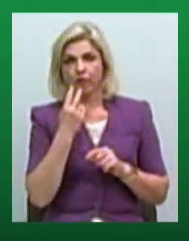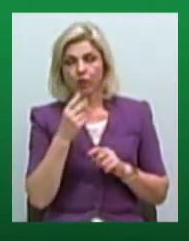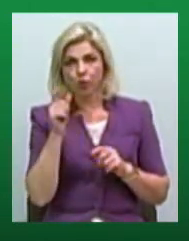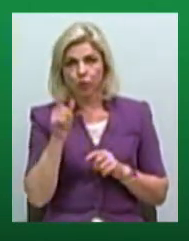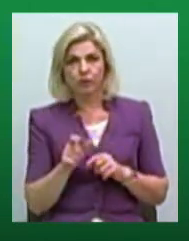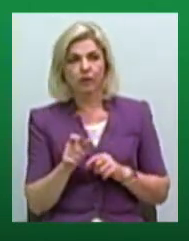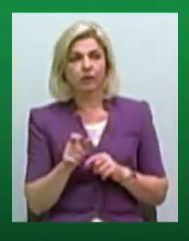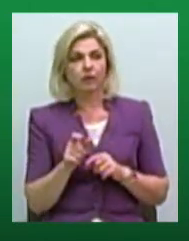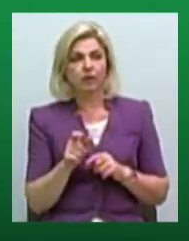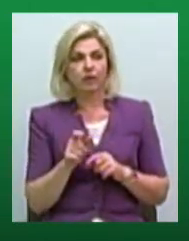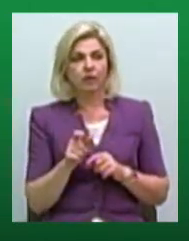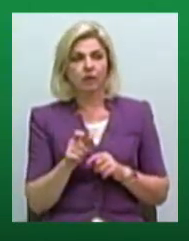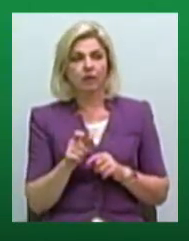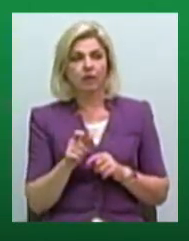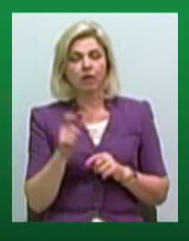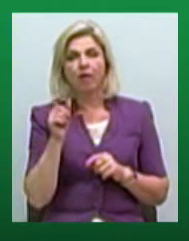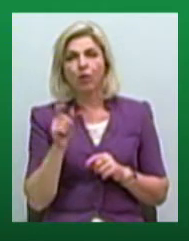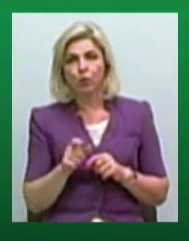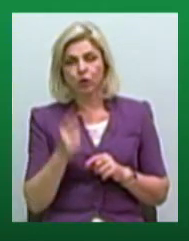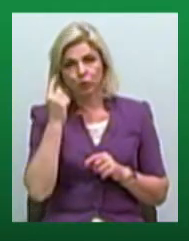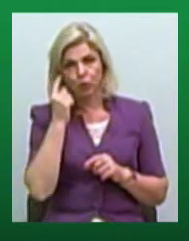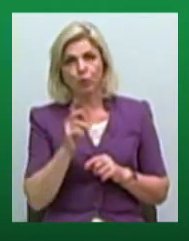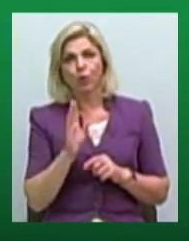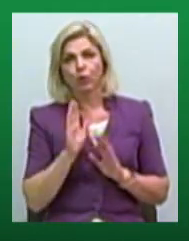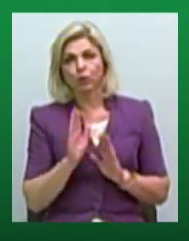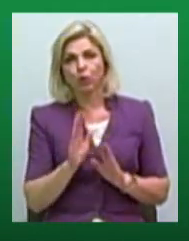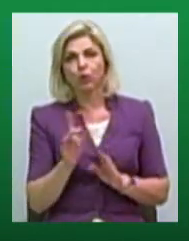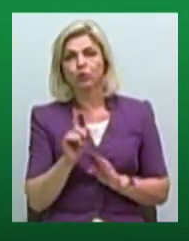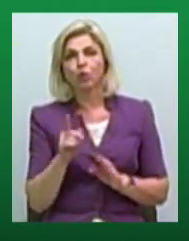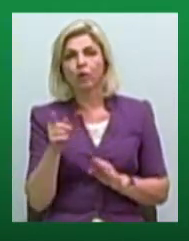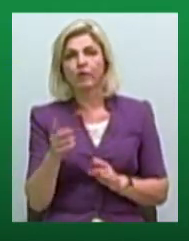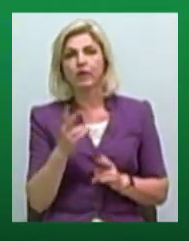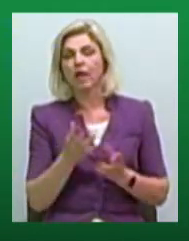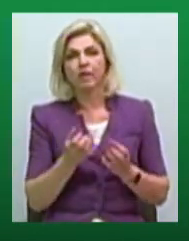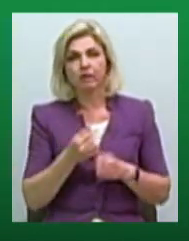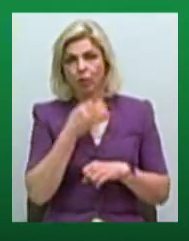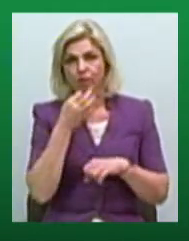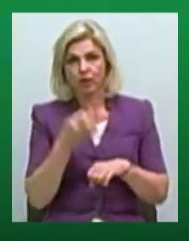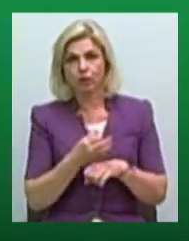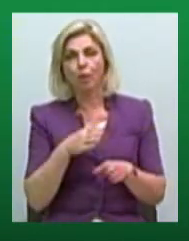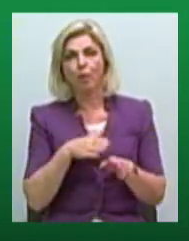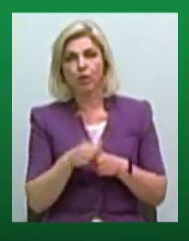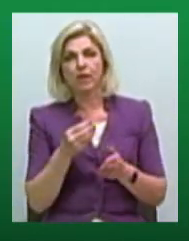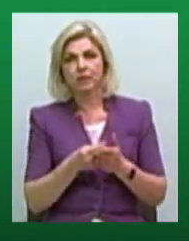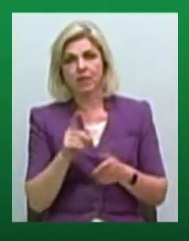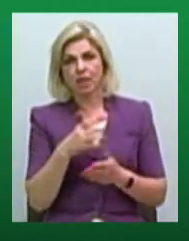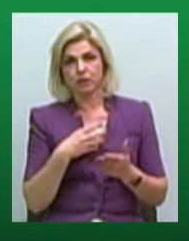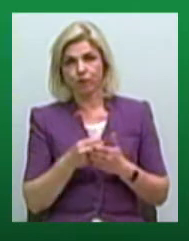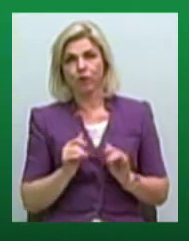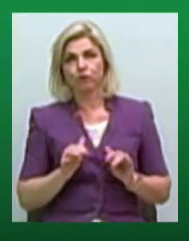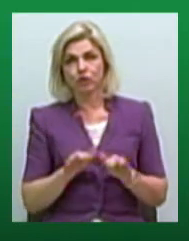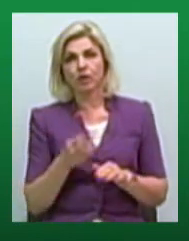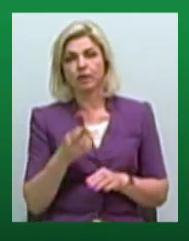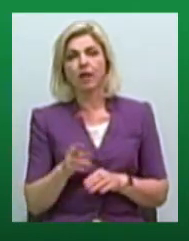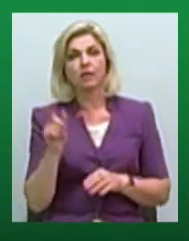не думає абсолютно про наслідки. Відтак, ми можемо говорити про те, що вона не бере відповідальності повноцінної за свої вчинки. Для